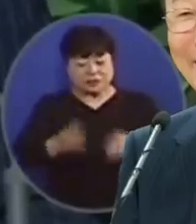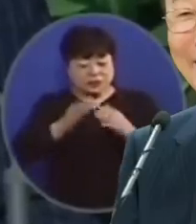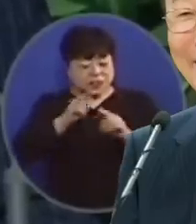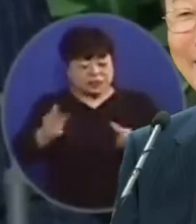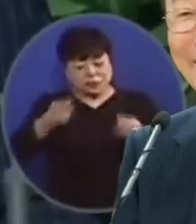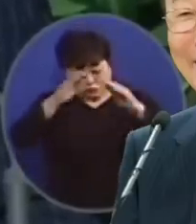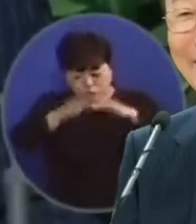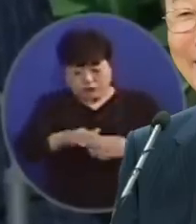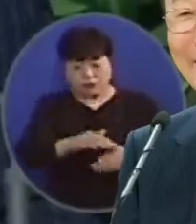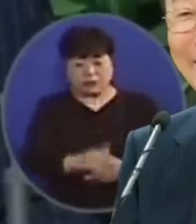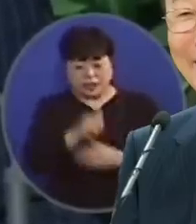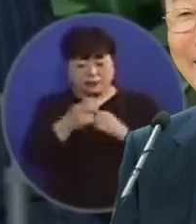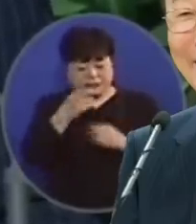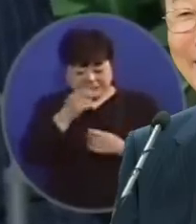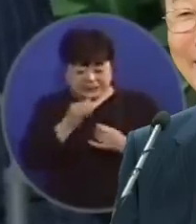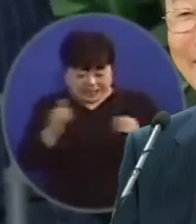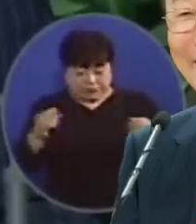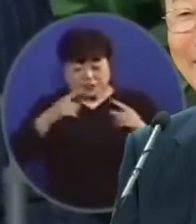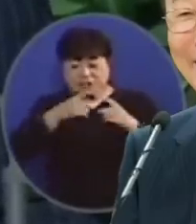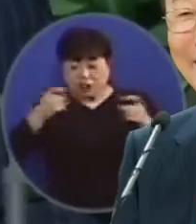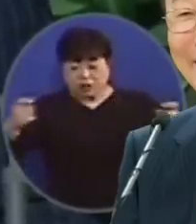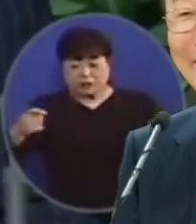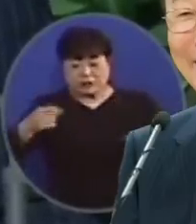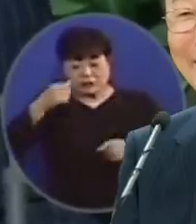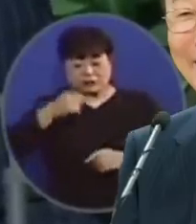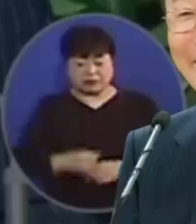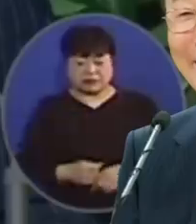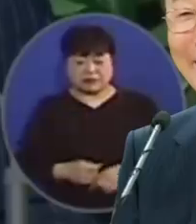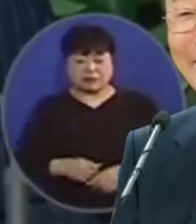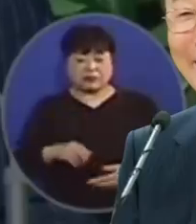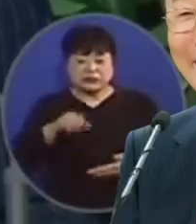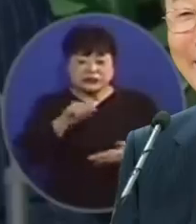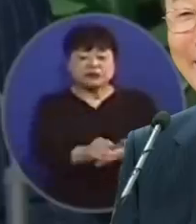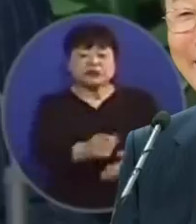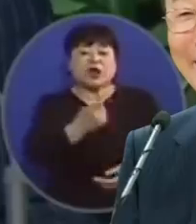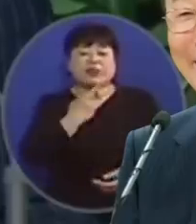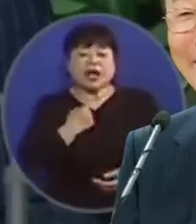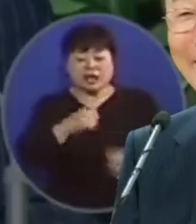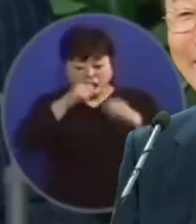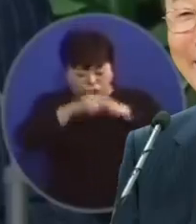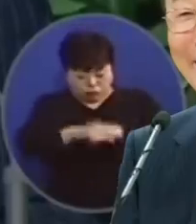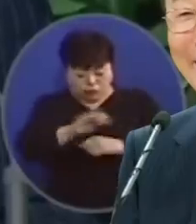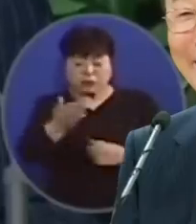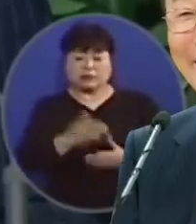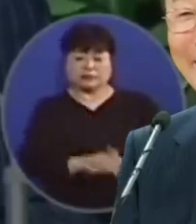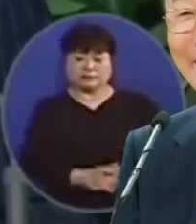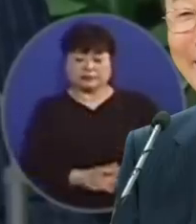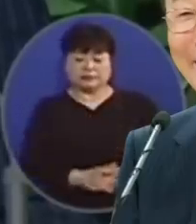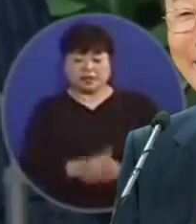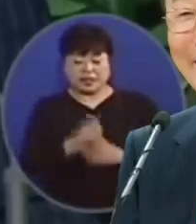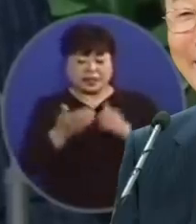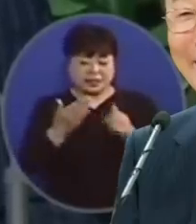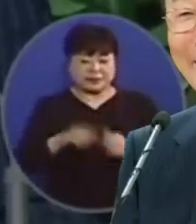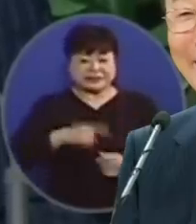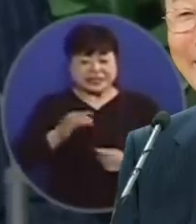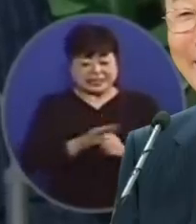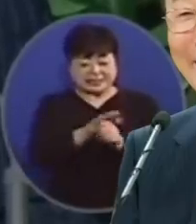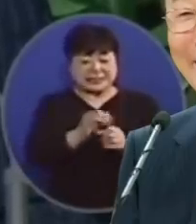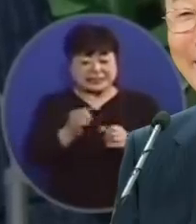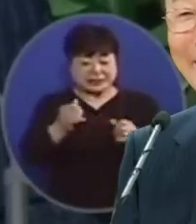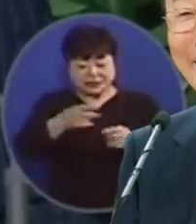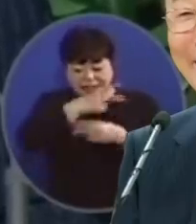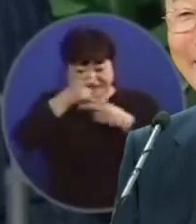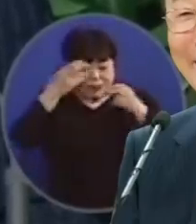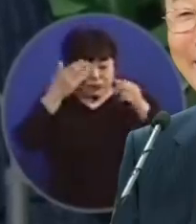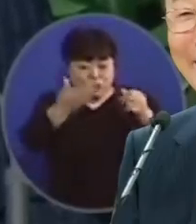집은 무너지고 하나님이 지키지 않은 성은 결국 침멸을 다 무너지고 마는 것입니다. 하나님은 자기 사랑하는 자에게